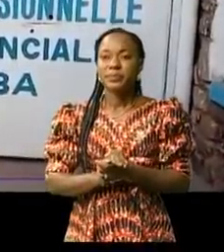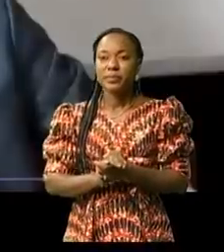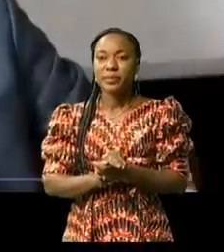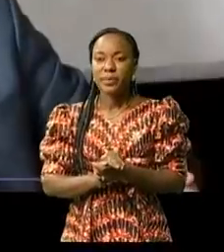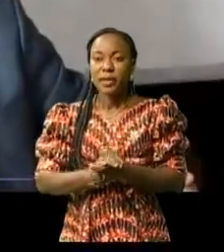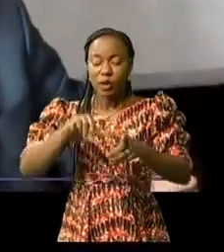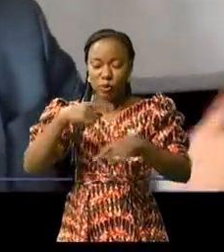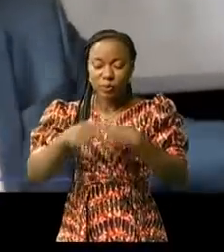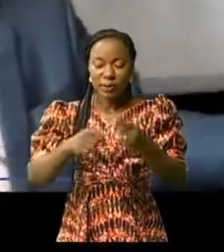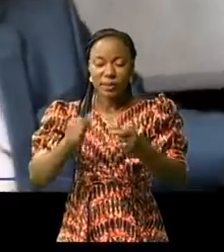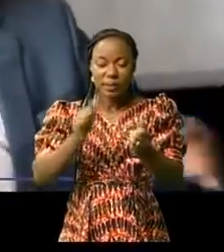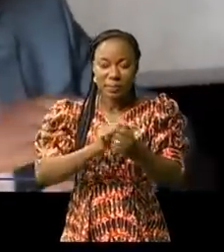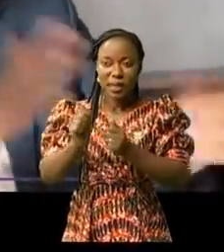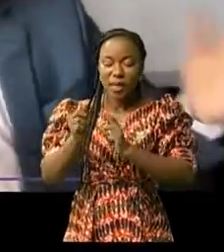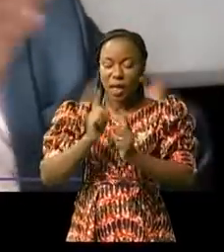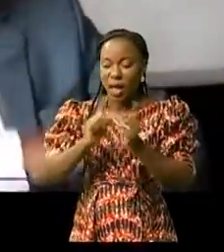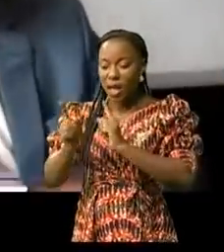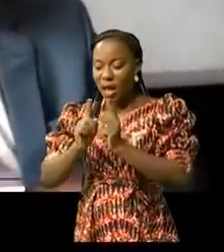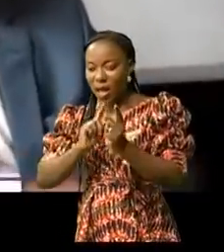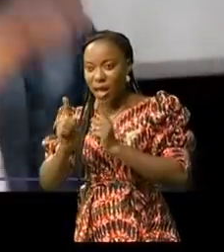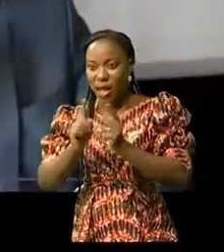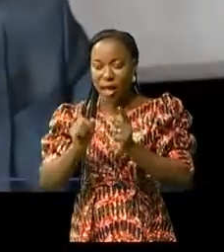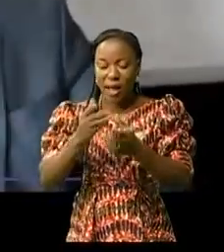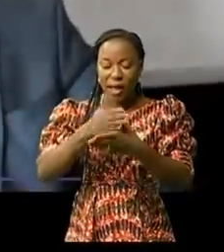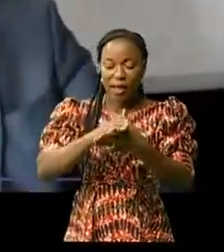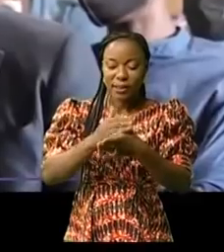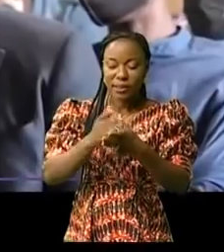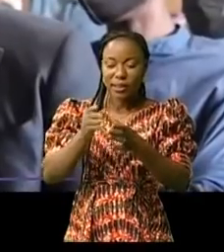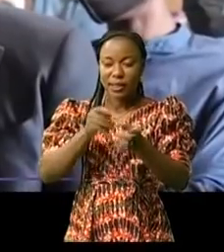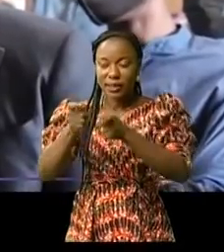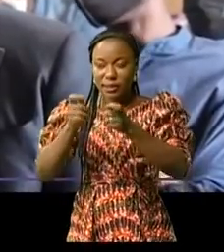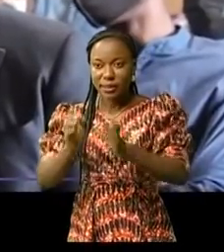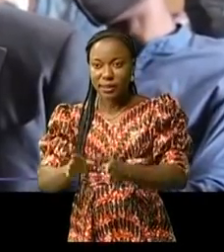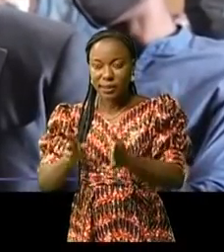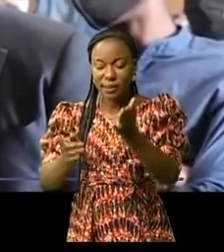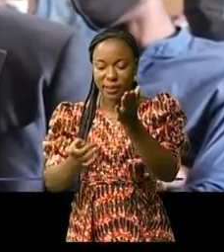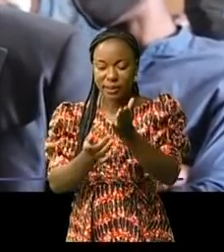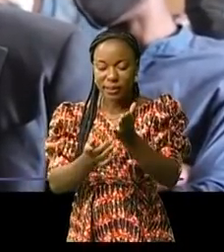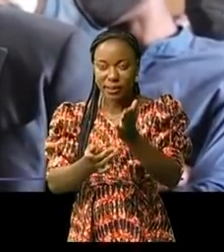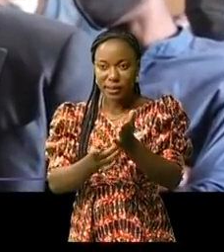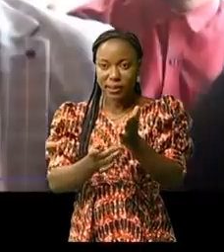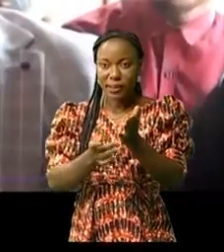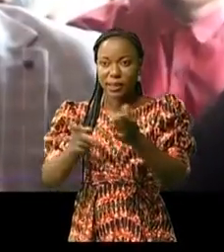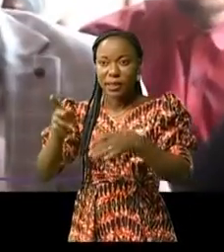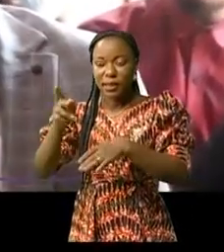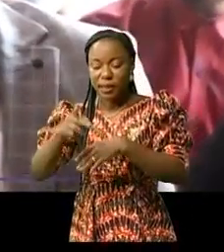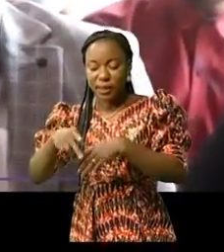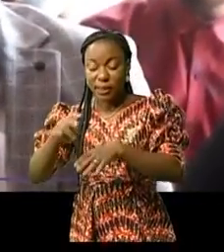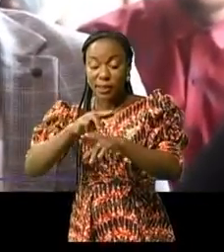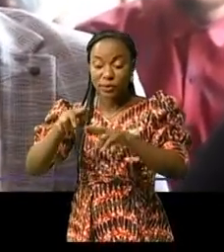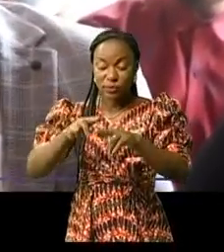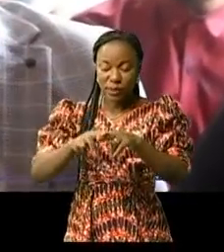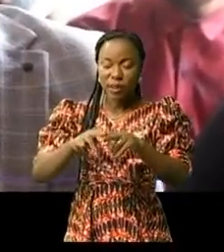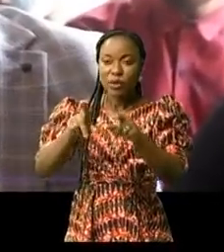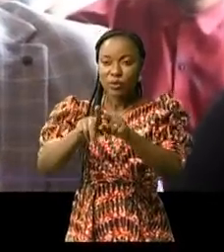par une causerie morale entre le directeur technique de l'institut national de préparation professionnelle et les personnels des liens